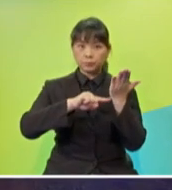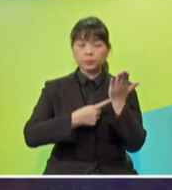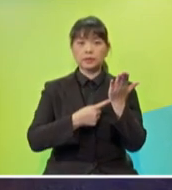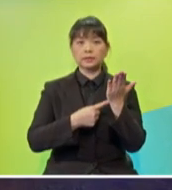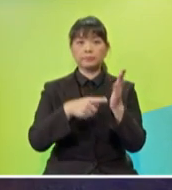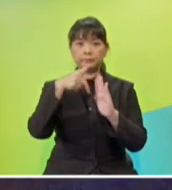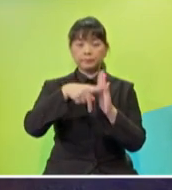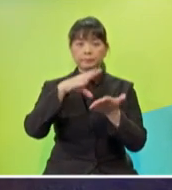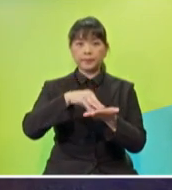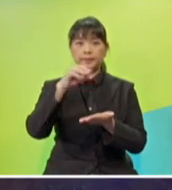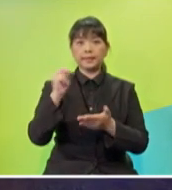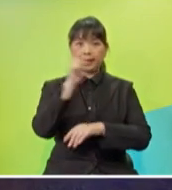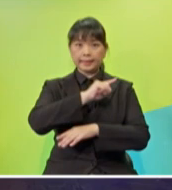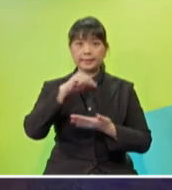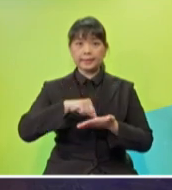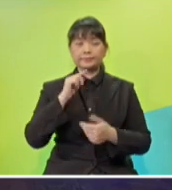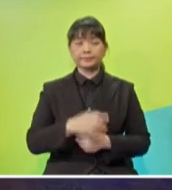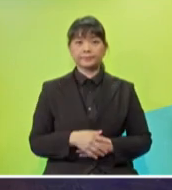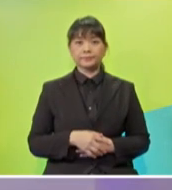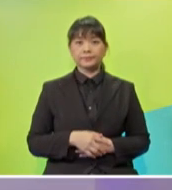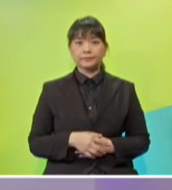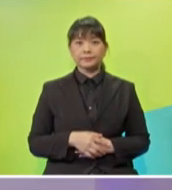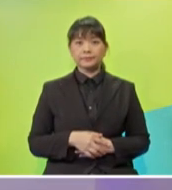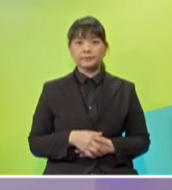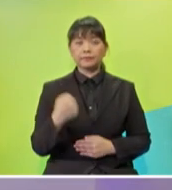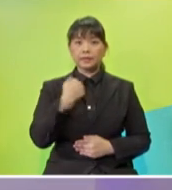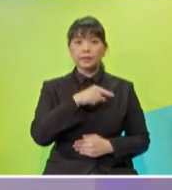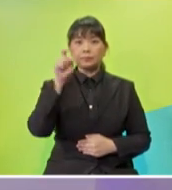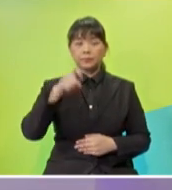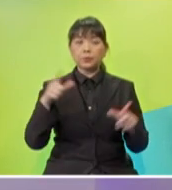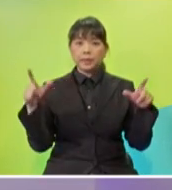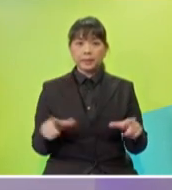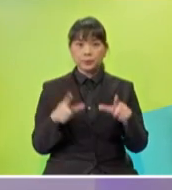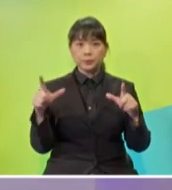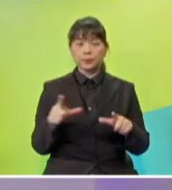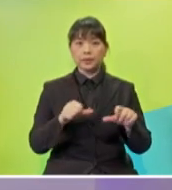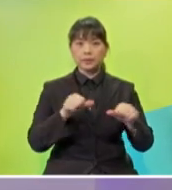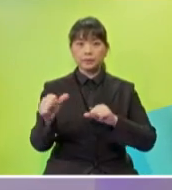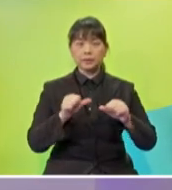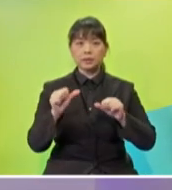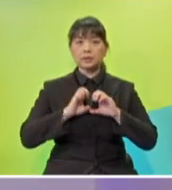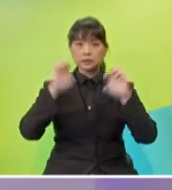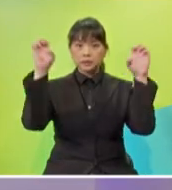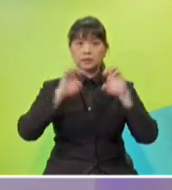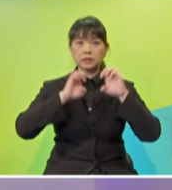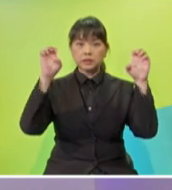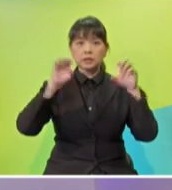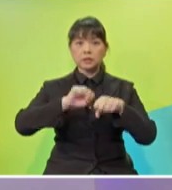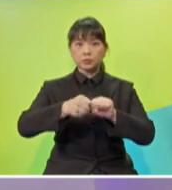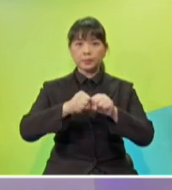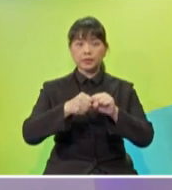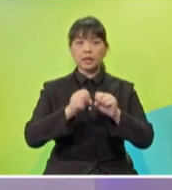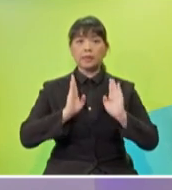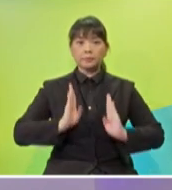Oke jangan takut kita lihat kita perlu melakukan activity senaman supaya badan kita